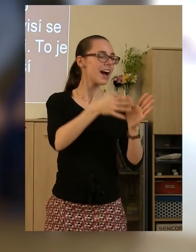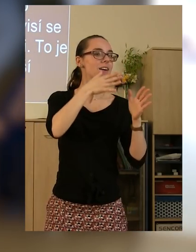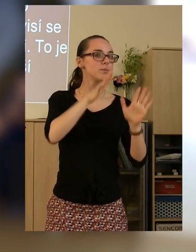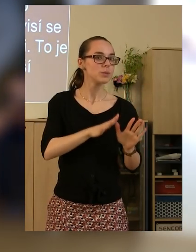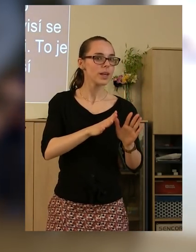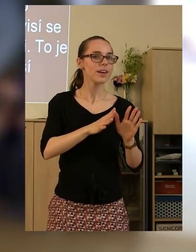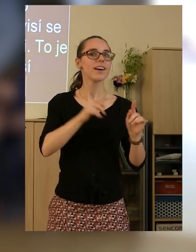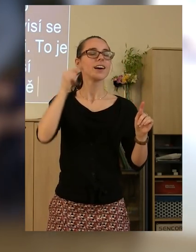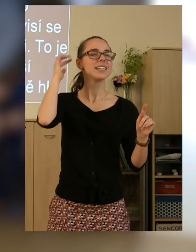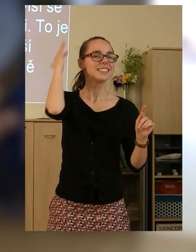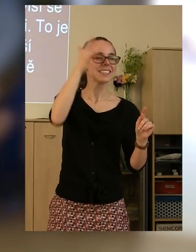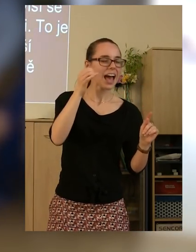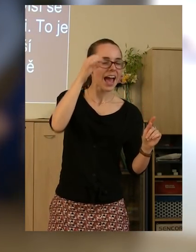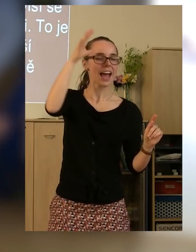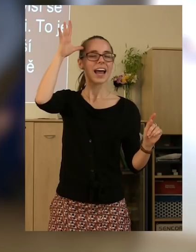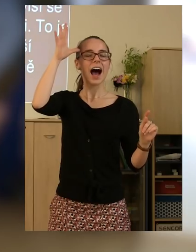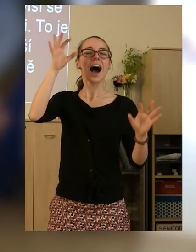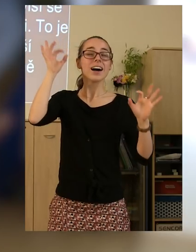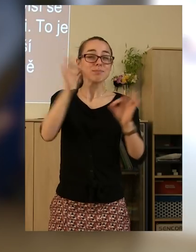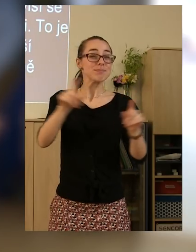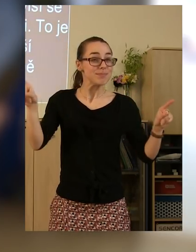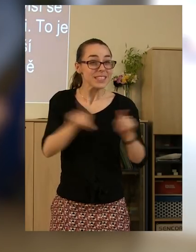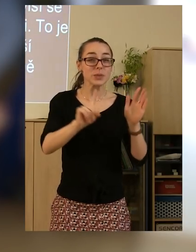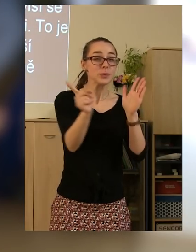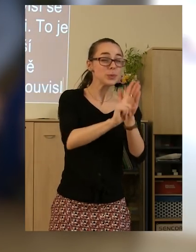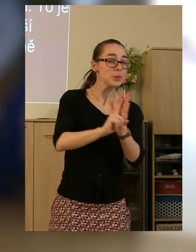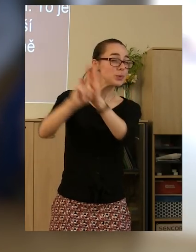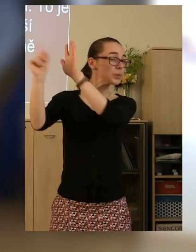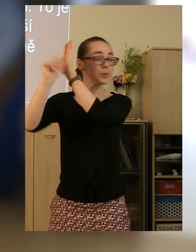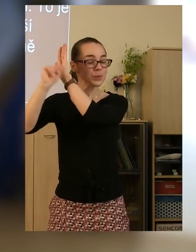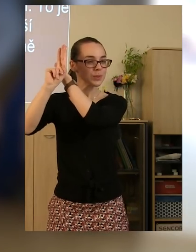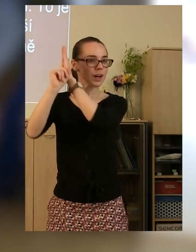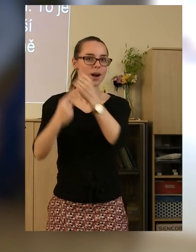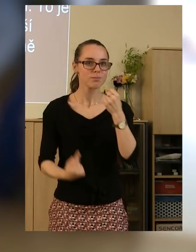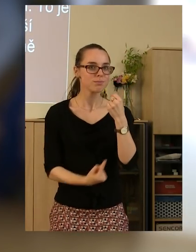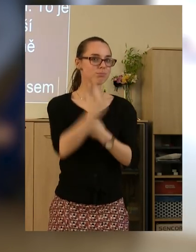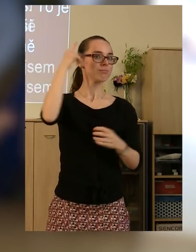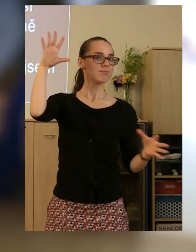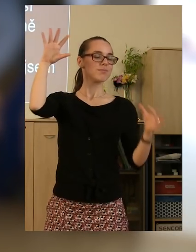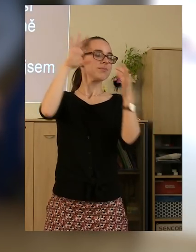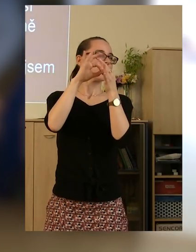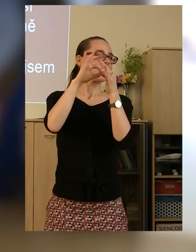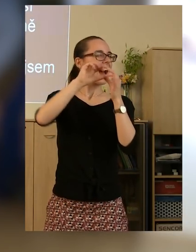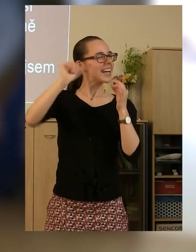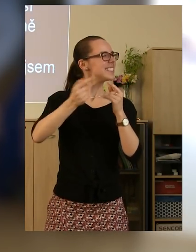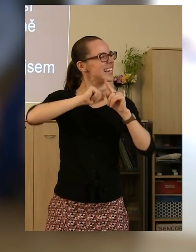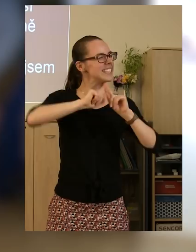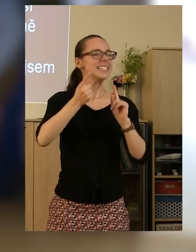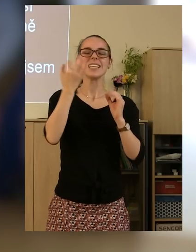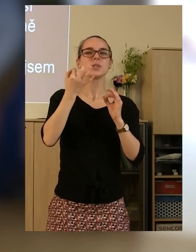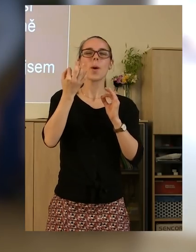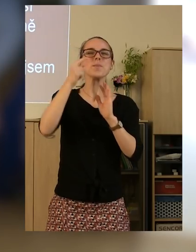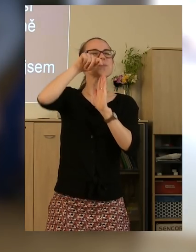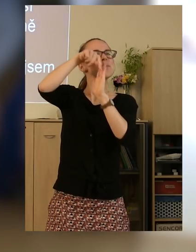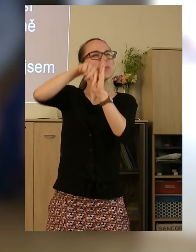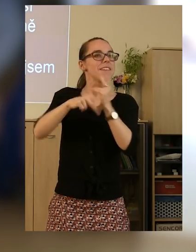tu souvislost, tak ta souvislost určitě není jenom to, že jsem spal a to, že mi zazvonil budík. Určitě tam bude hlubší